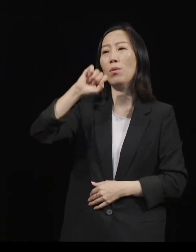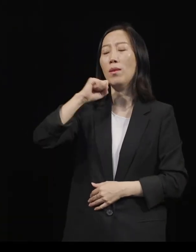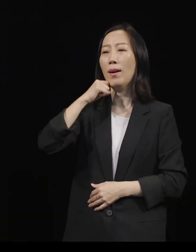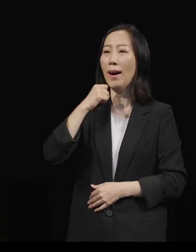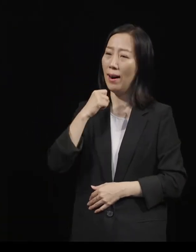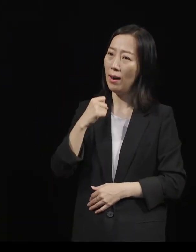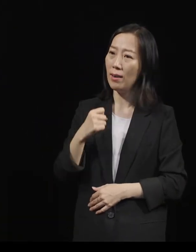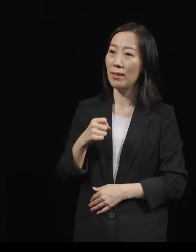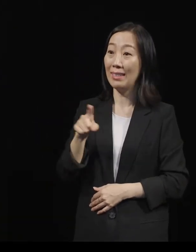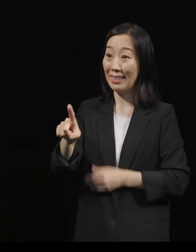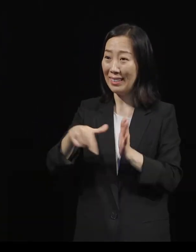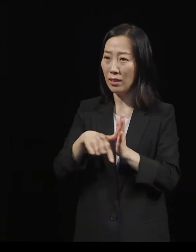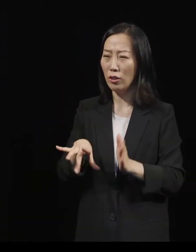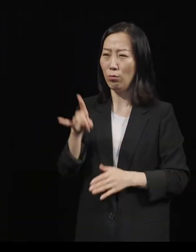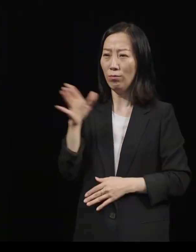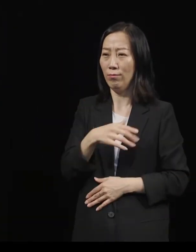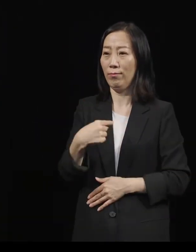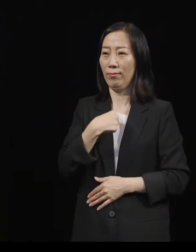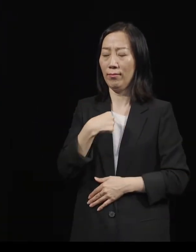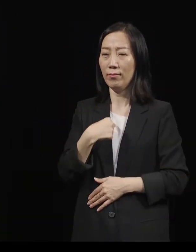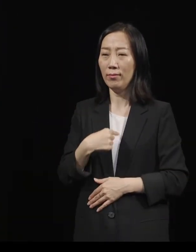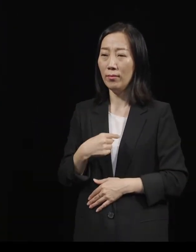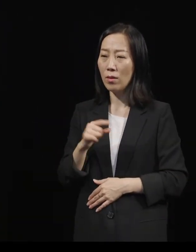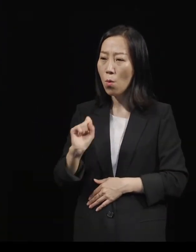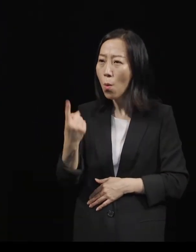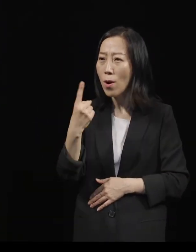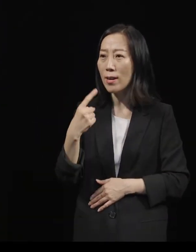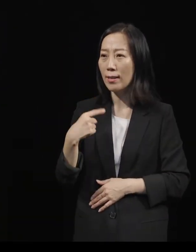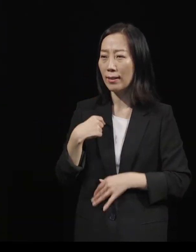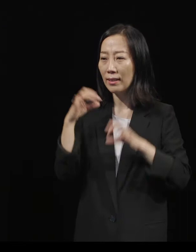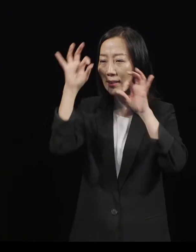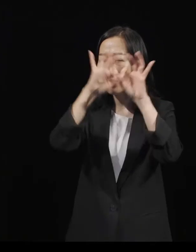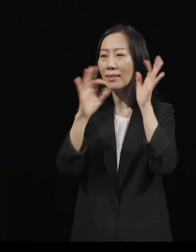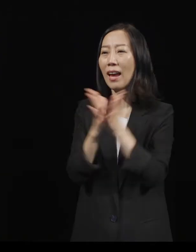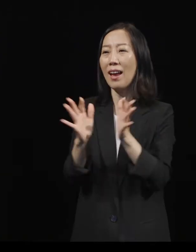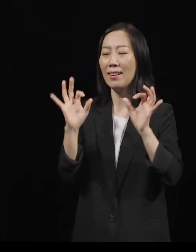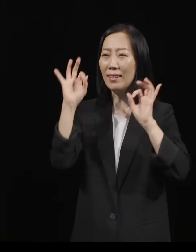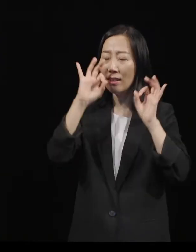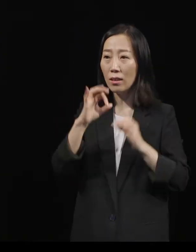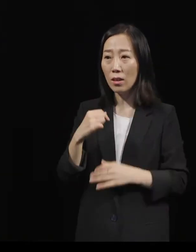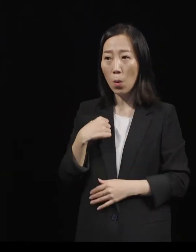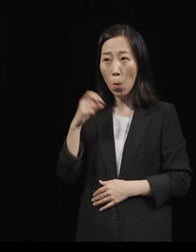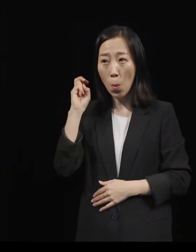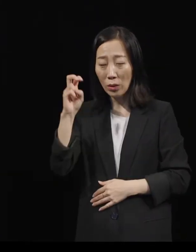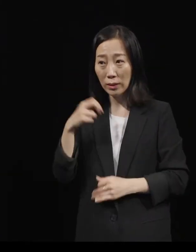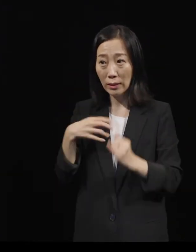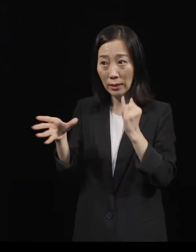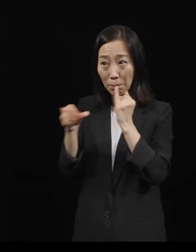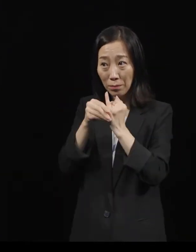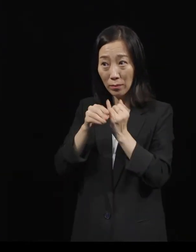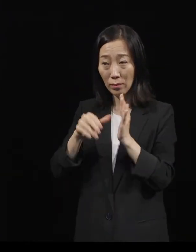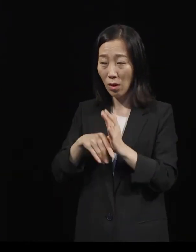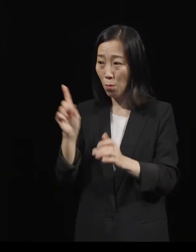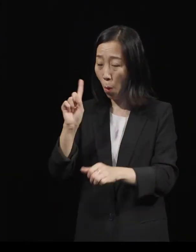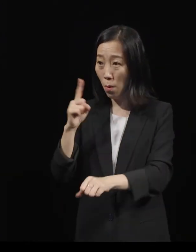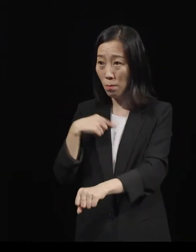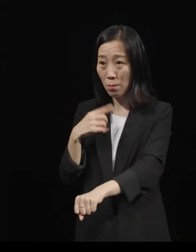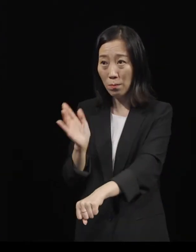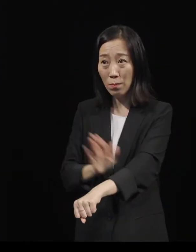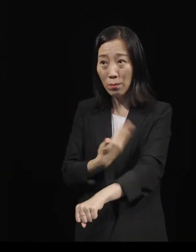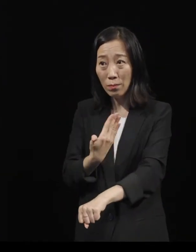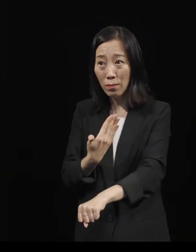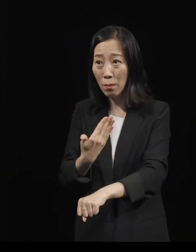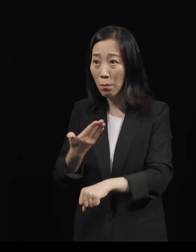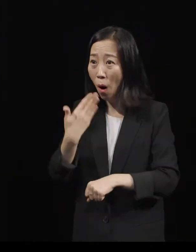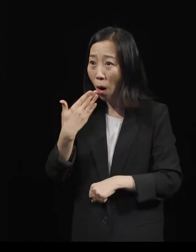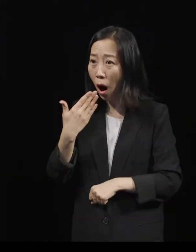이때부터 저는 원인을 찾기 시작합니다. 내가 혹시 임신했을 때 뭐 잘못 먹었나? 아니면 내가 잠을